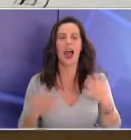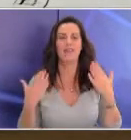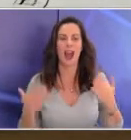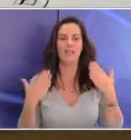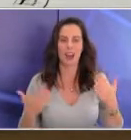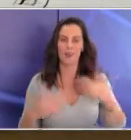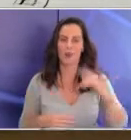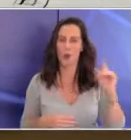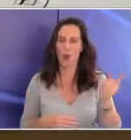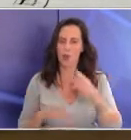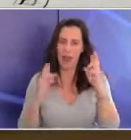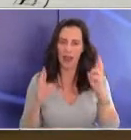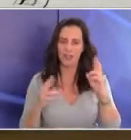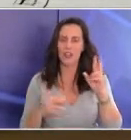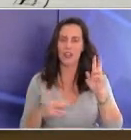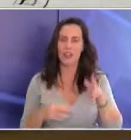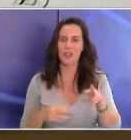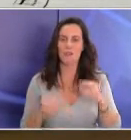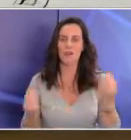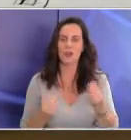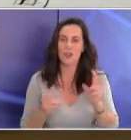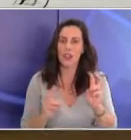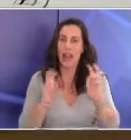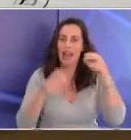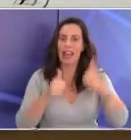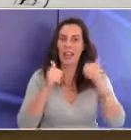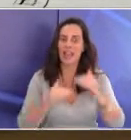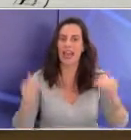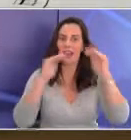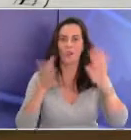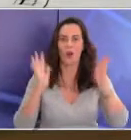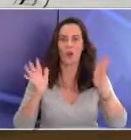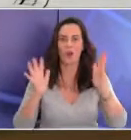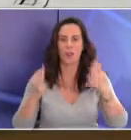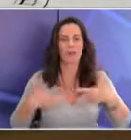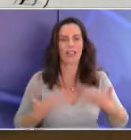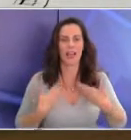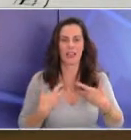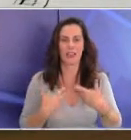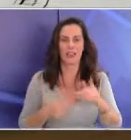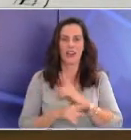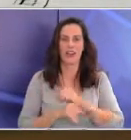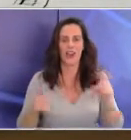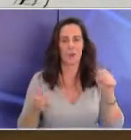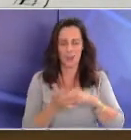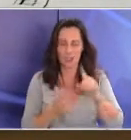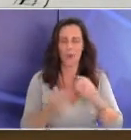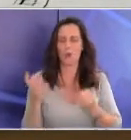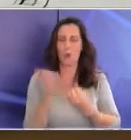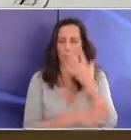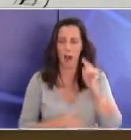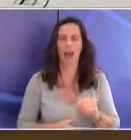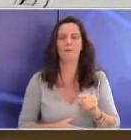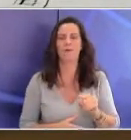הלוואי, הלוואי, ואנחנו כולנו מקווים, ובאמת יש פה רגע שיכול שנעלה לליגת העל, אנחנו נורא נורא נורא נורא מתרגשים, לא לשם זה הפועל